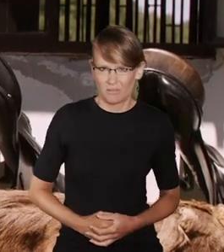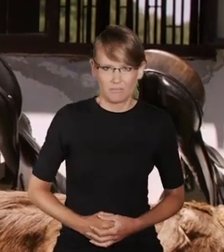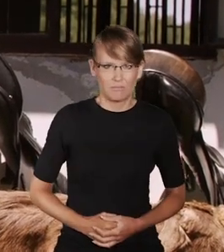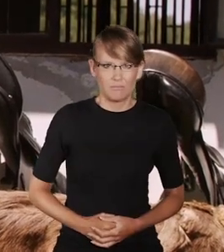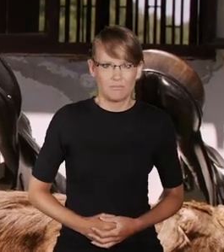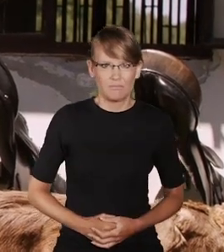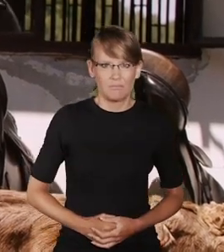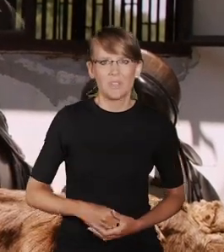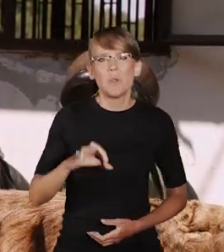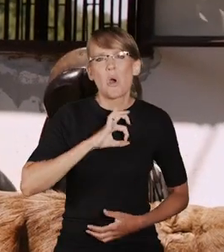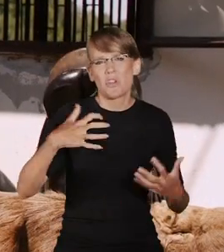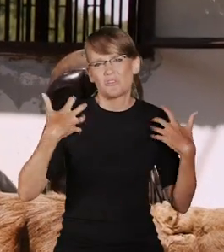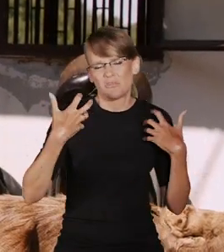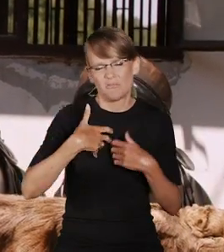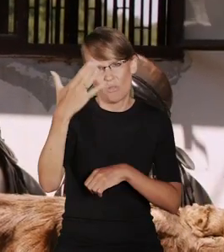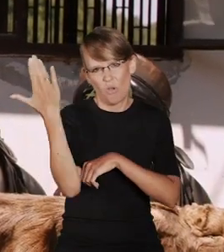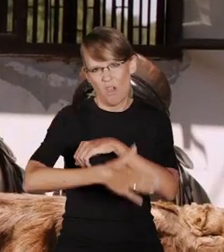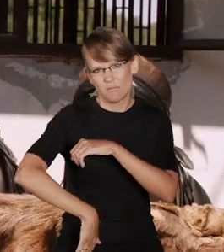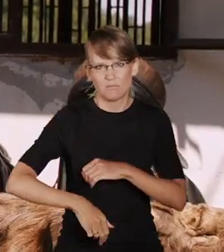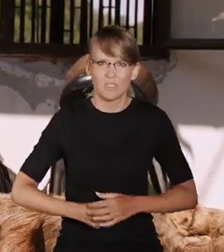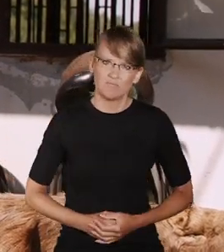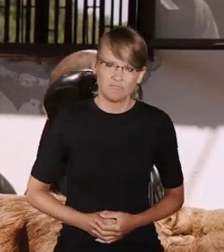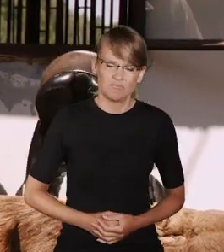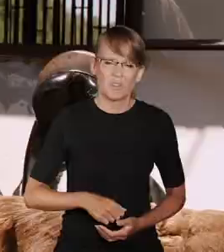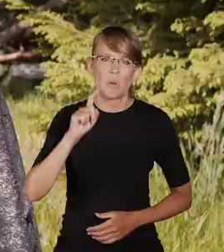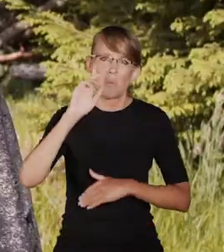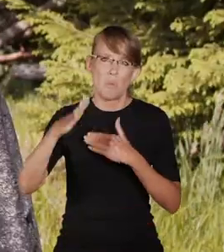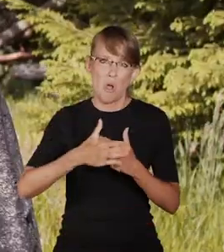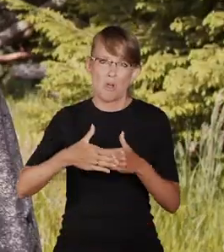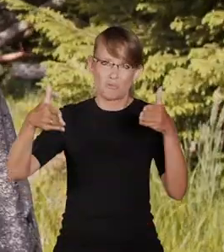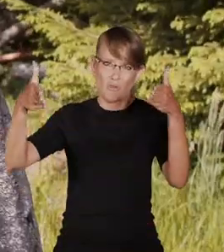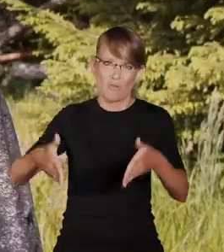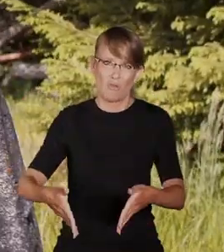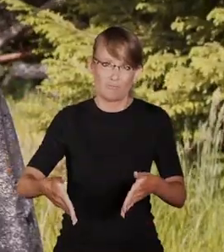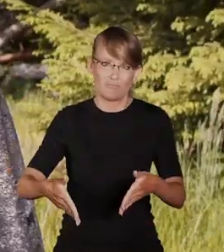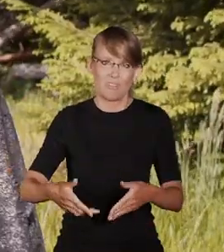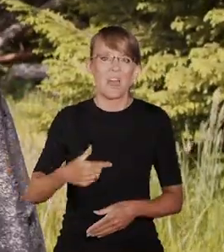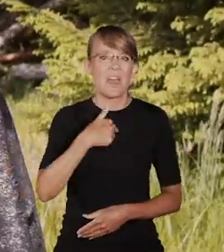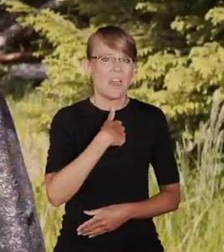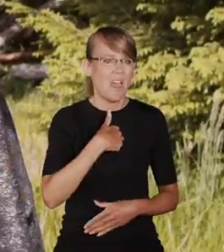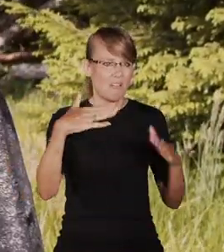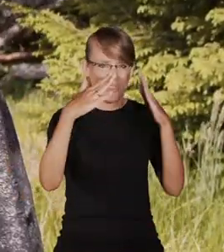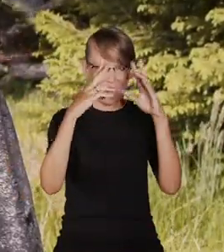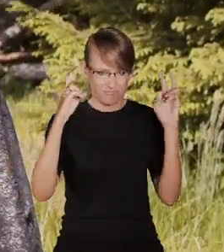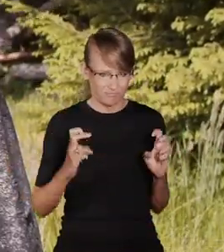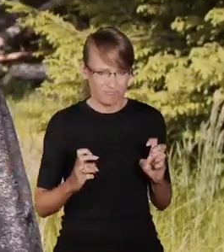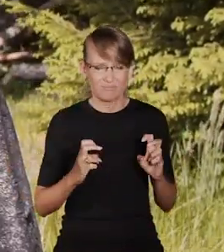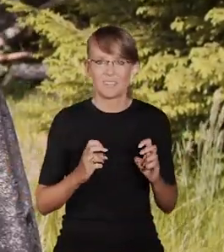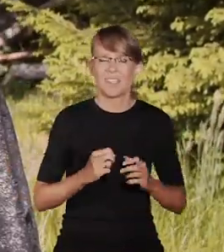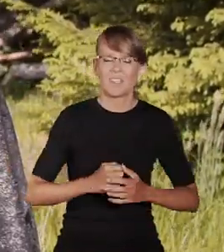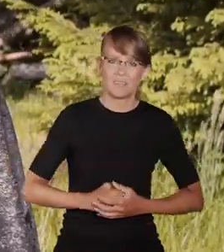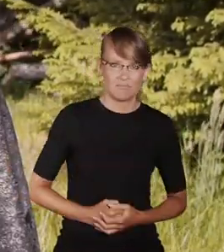dalibóg. Za chwilę rok mija, jak pani na świat nie wychodzi. I nie wyjdę nigdy. Bo i po